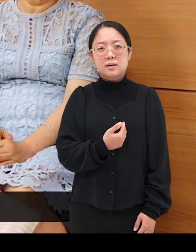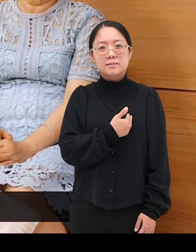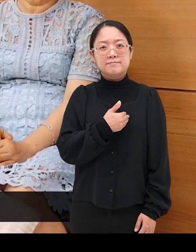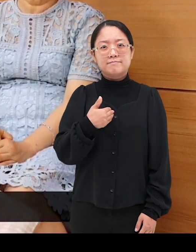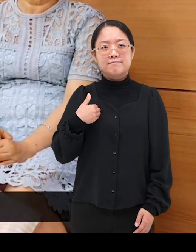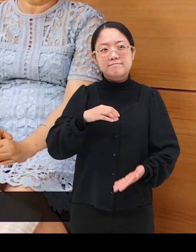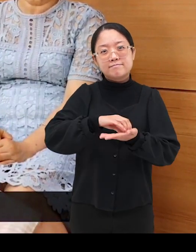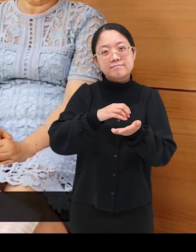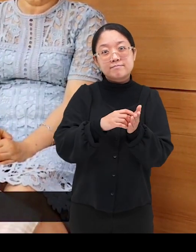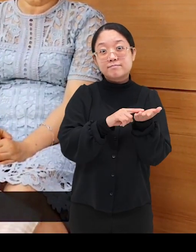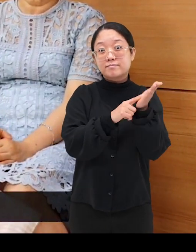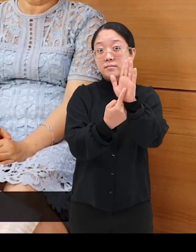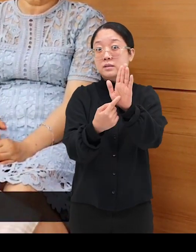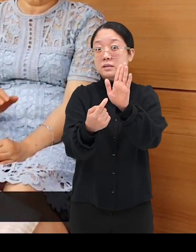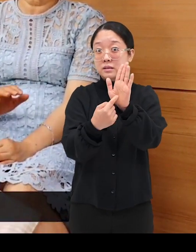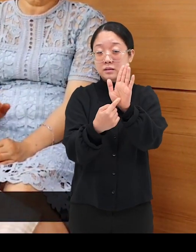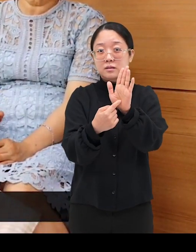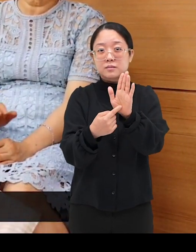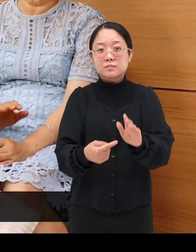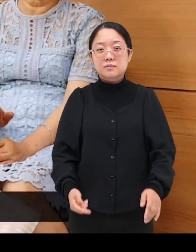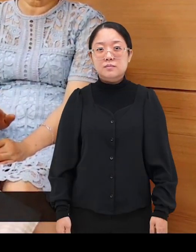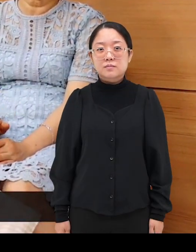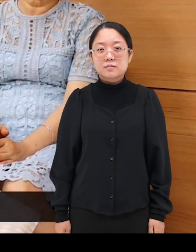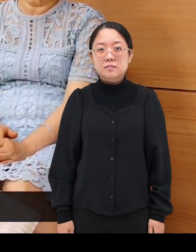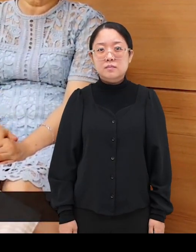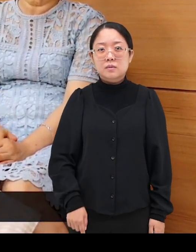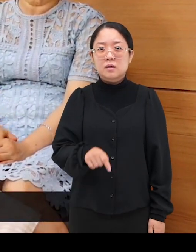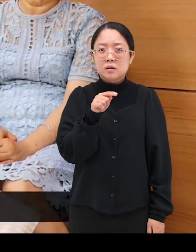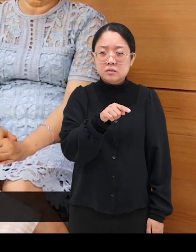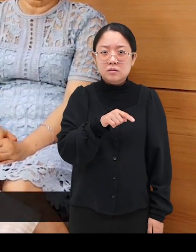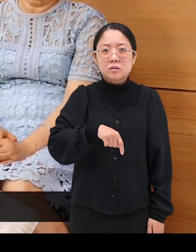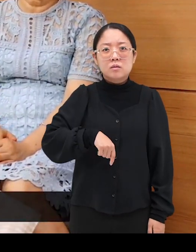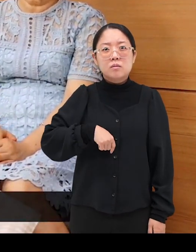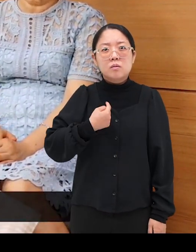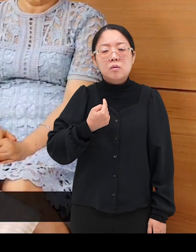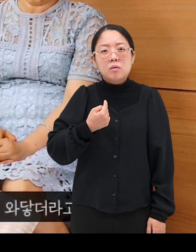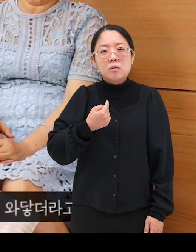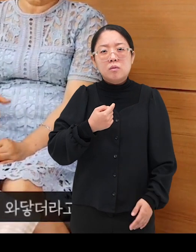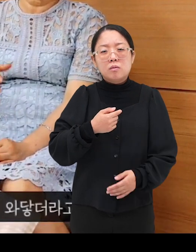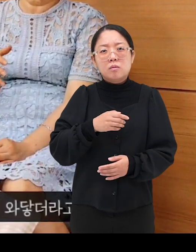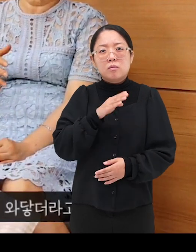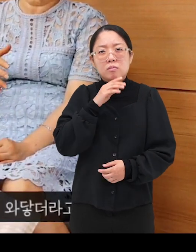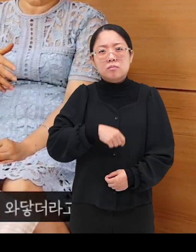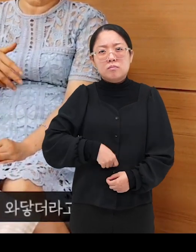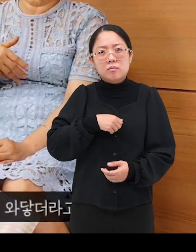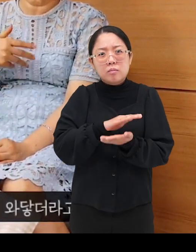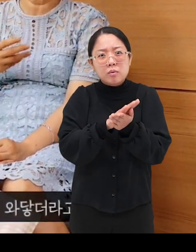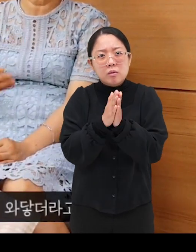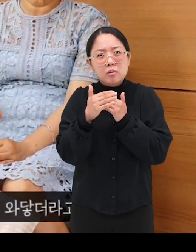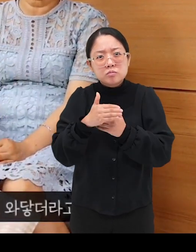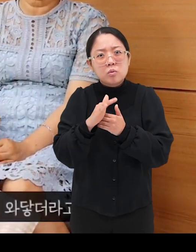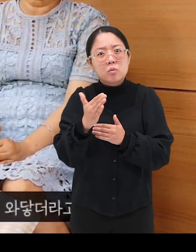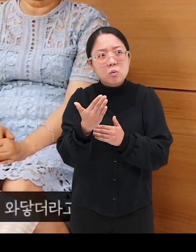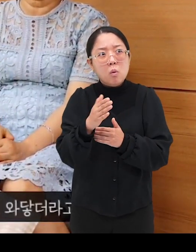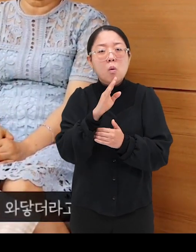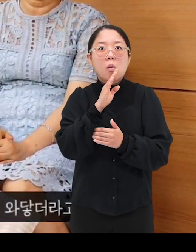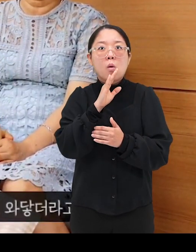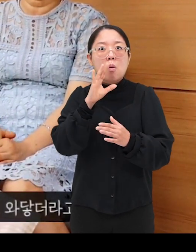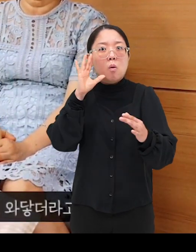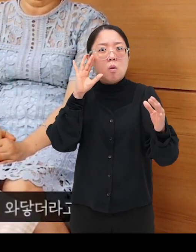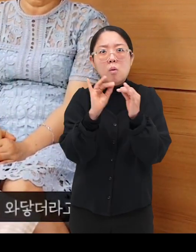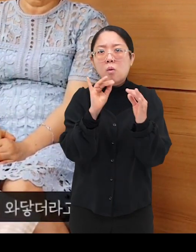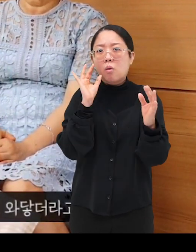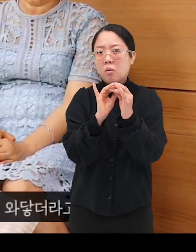있고 그리고 자신을 적당히 표현함으로써 그게 어떤 자신을 정화시키는